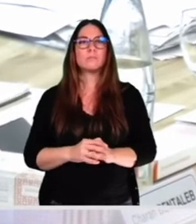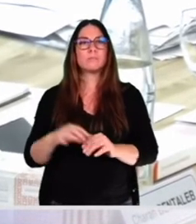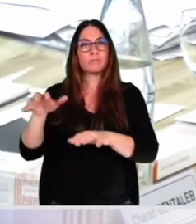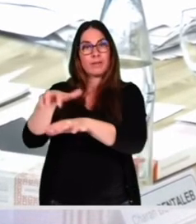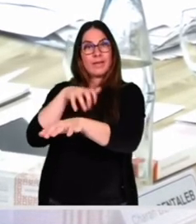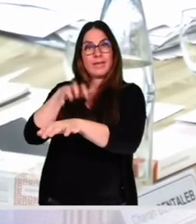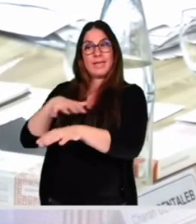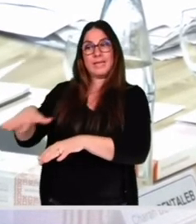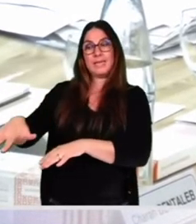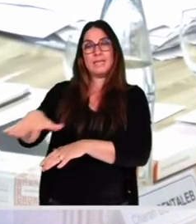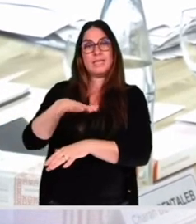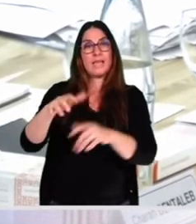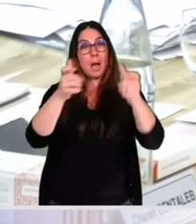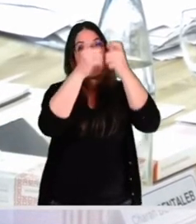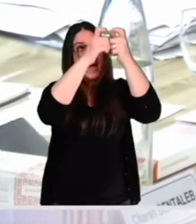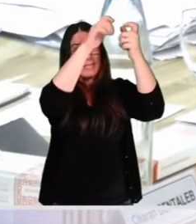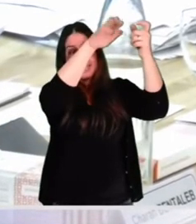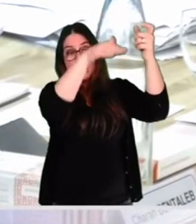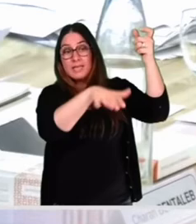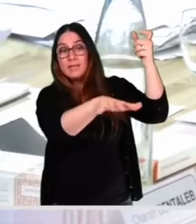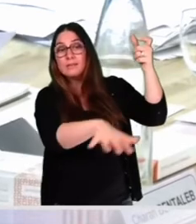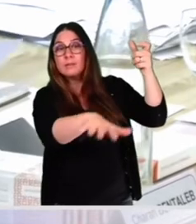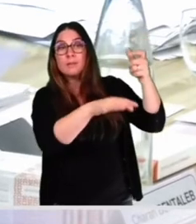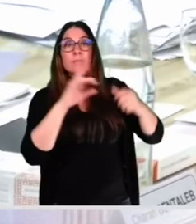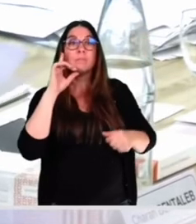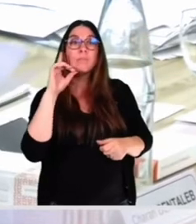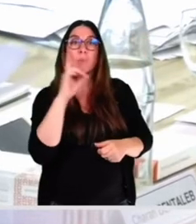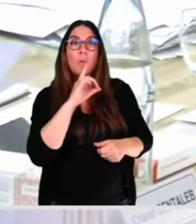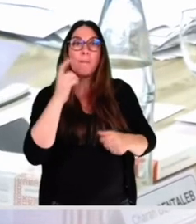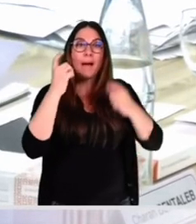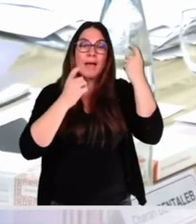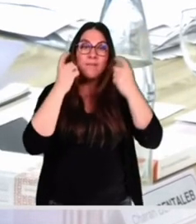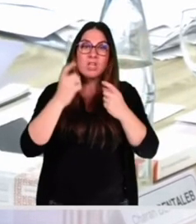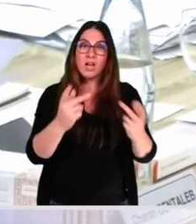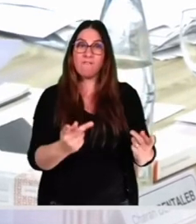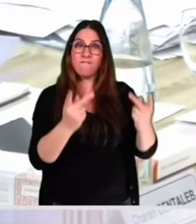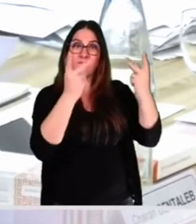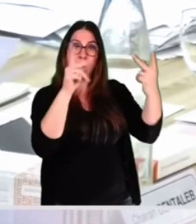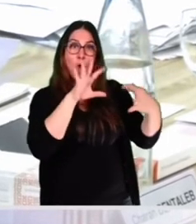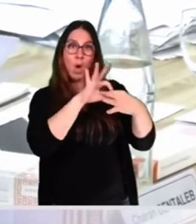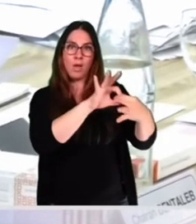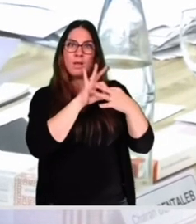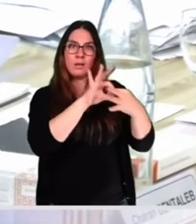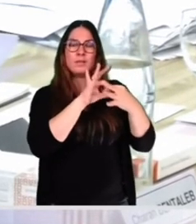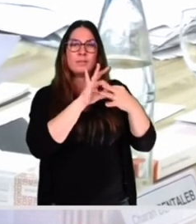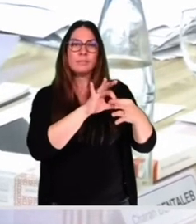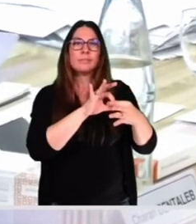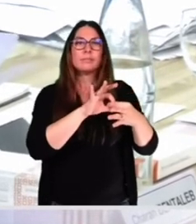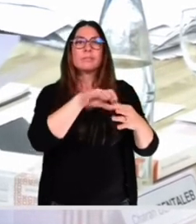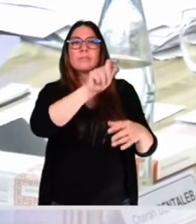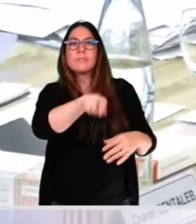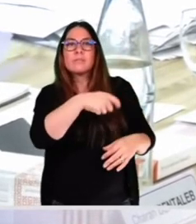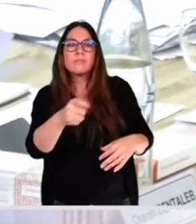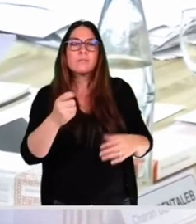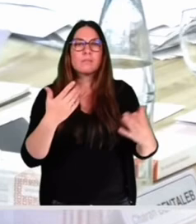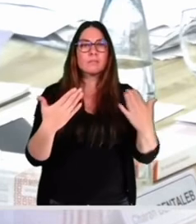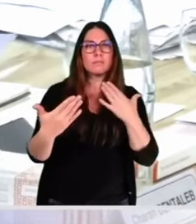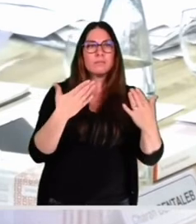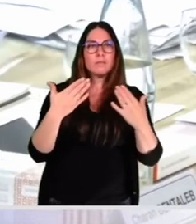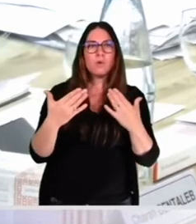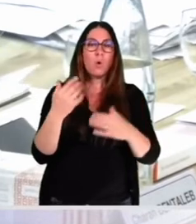pied de la Bastille, il serait cohérent également d'imaginer un espace valorisant cette connexion forte avec l'élément naturel plutôt que de se